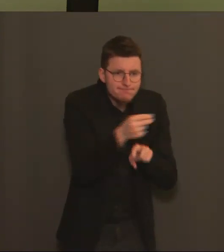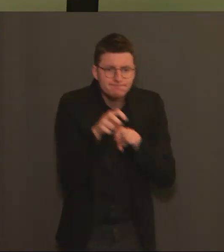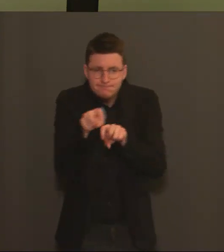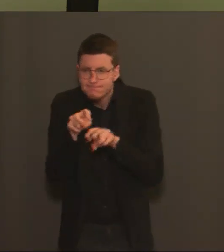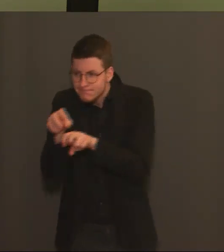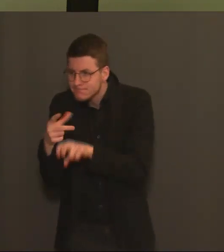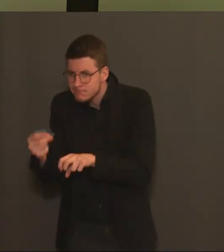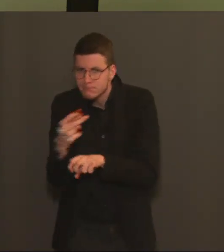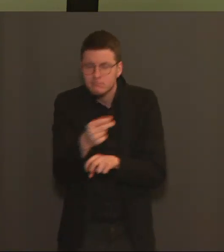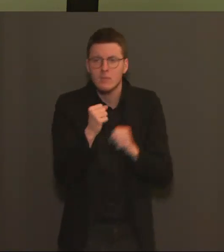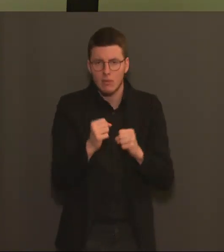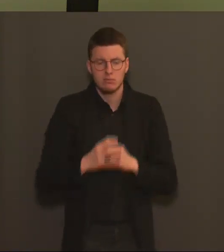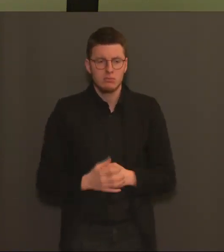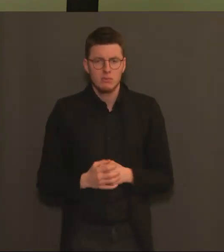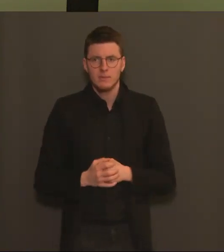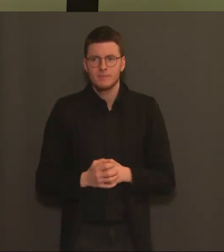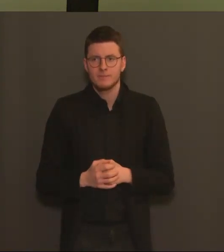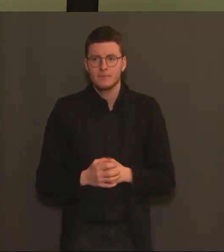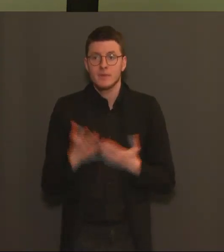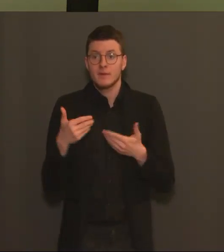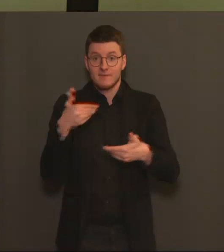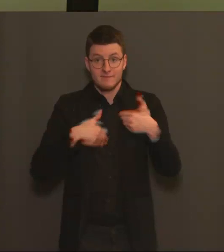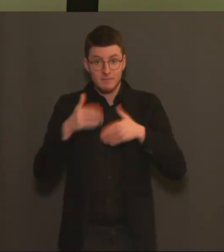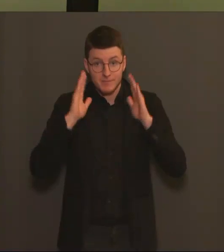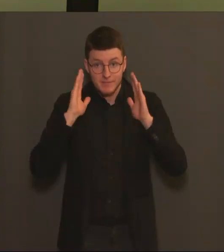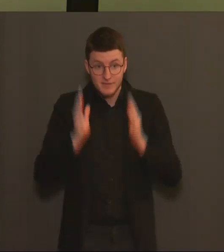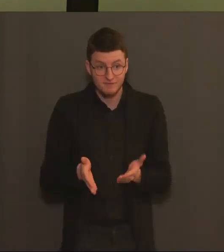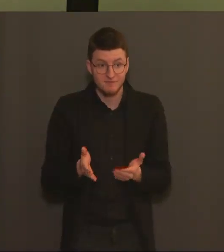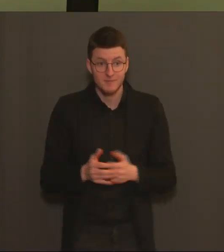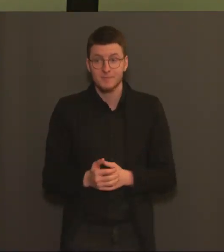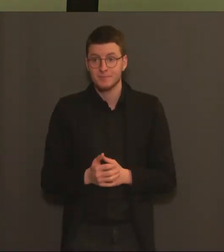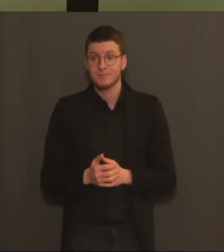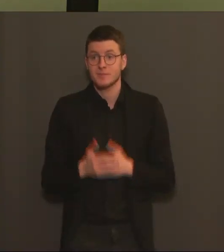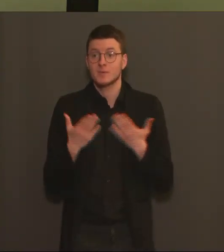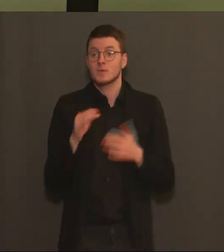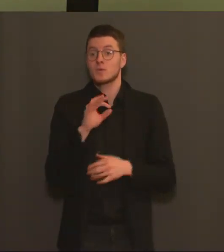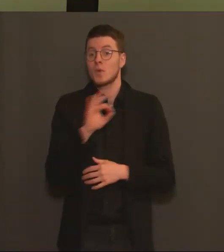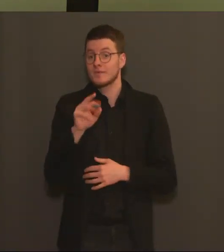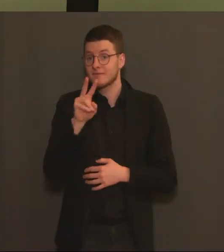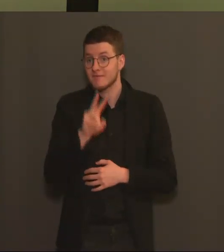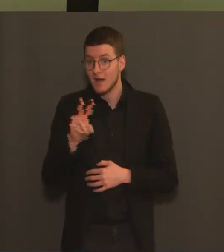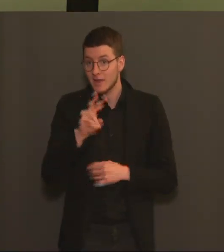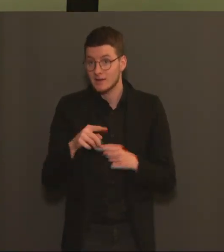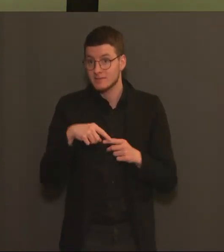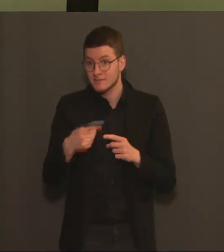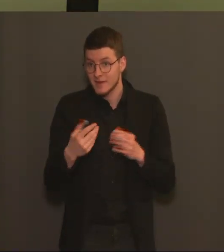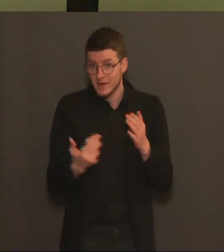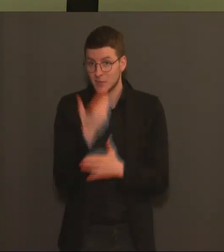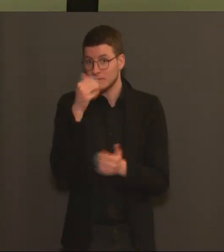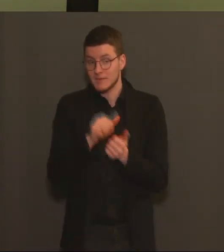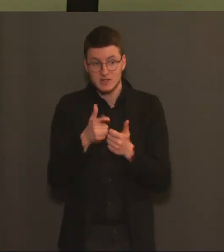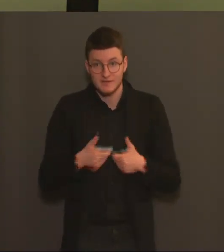Er zijn niet meer persvragen vandaag. Tot vrijdag voor de volgende